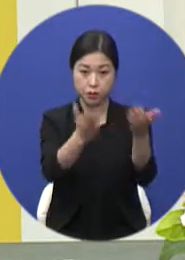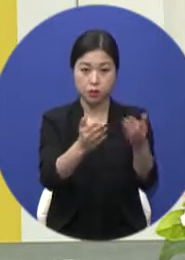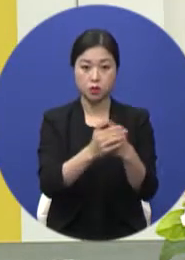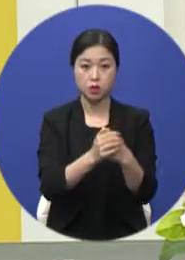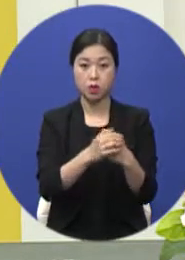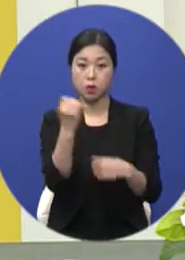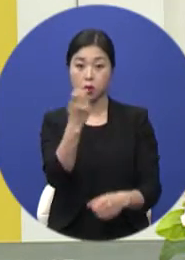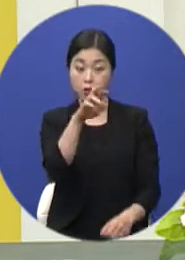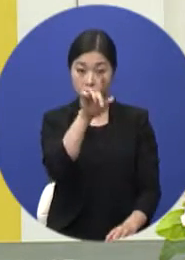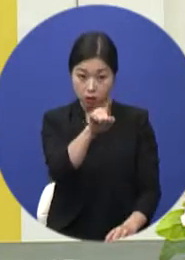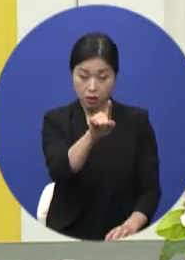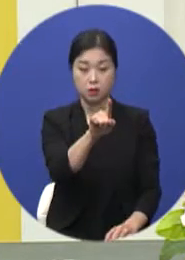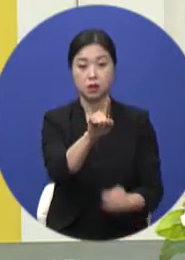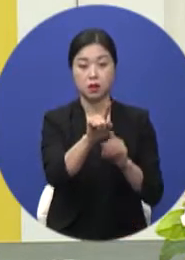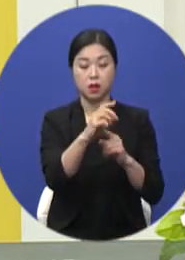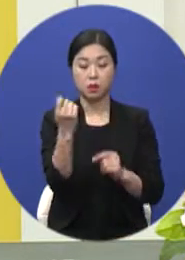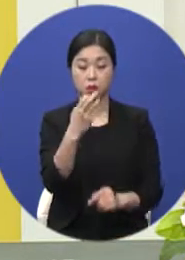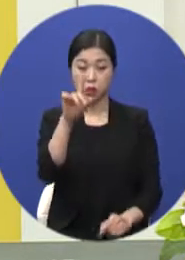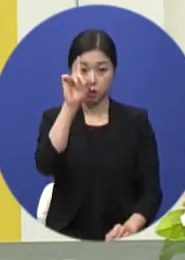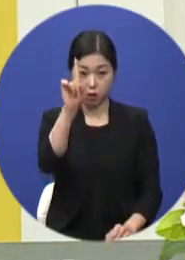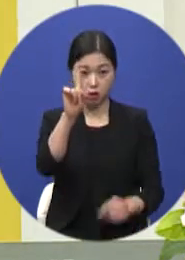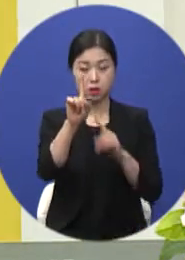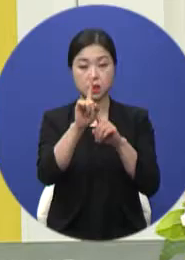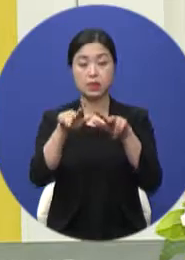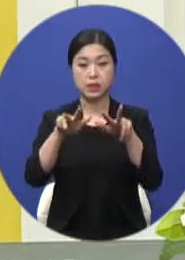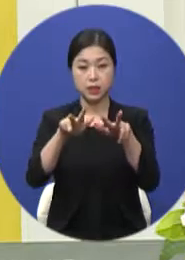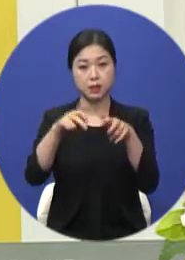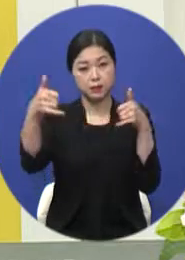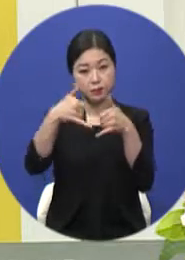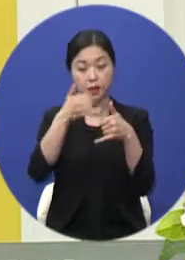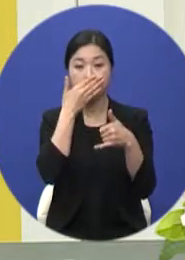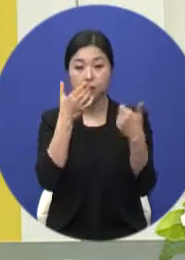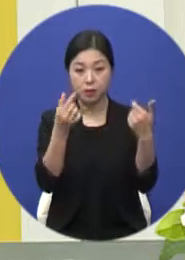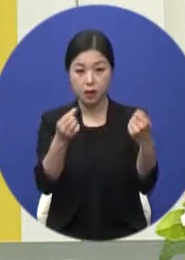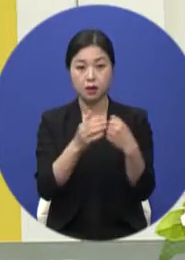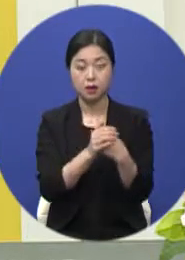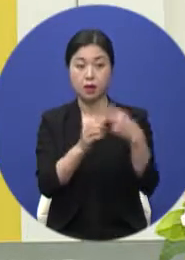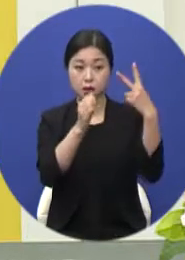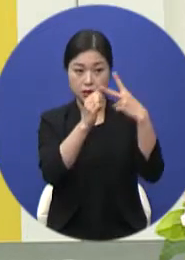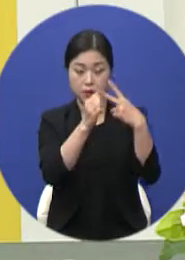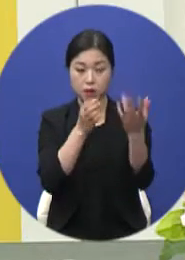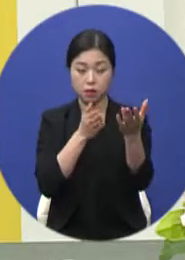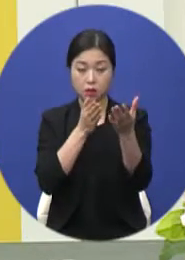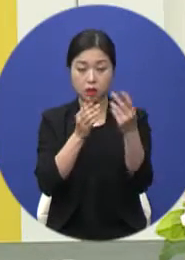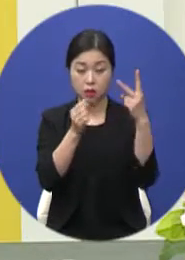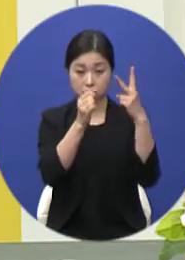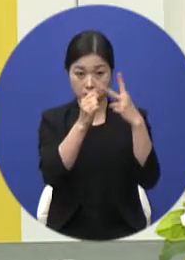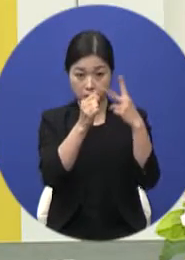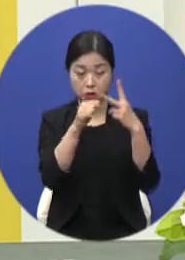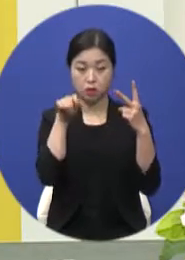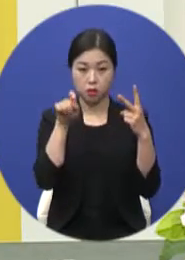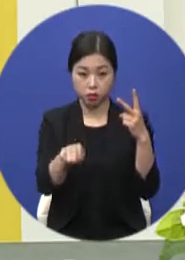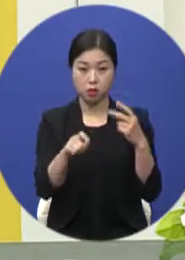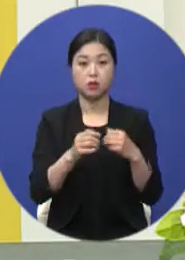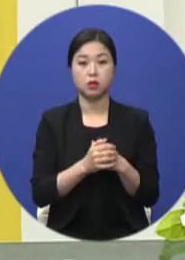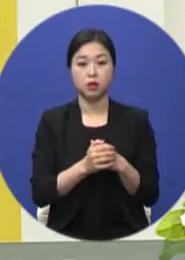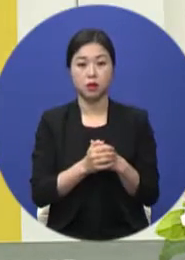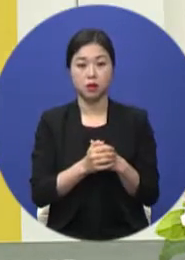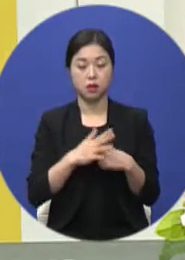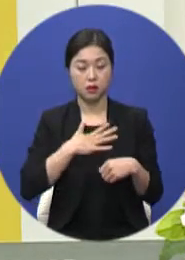1번을 누르시면 바로 생방송에 연결되고 2번을 누르시면 전문가분들이 심리상담,